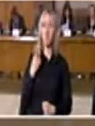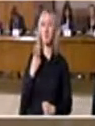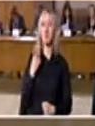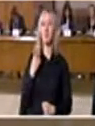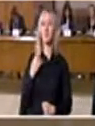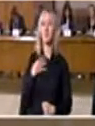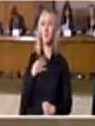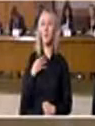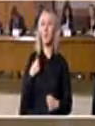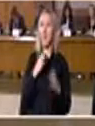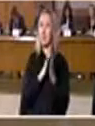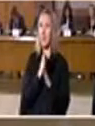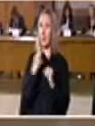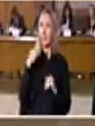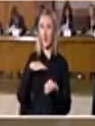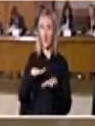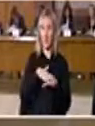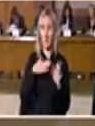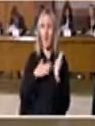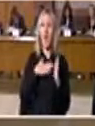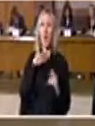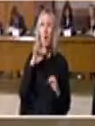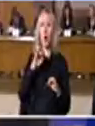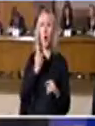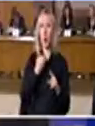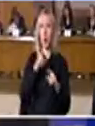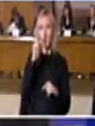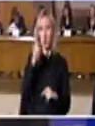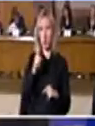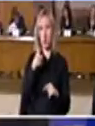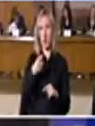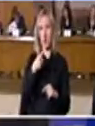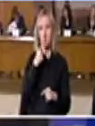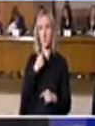da zamolim predsjednicu parlamenta Maju Gojković da nam se obrati. Zahvaljam.